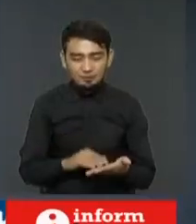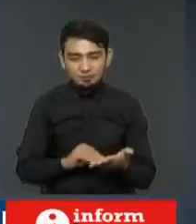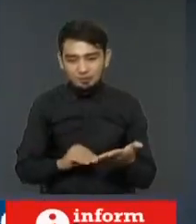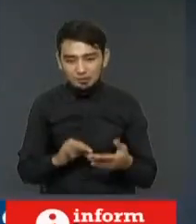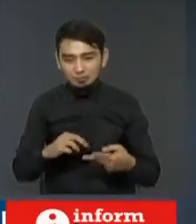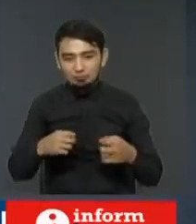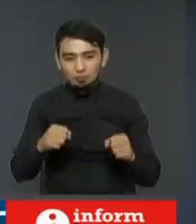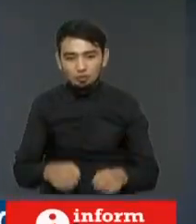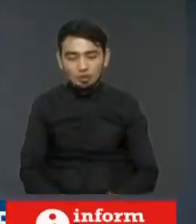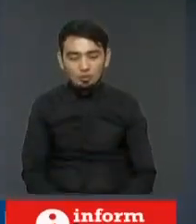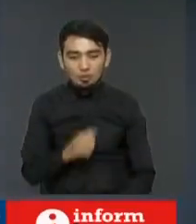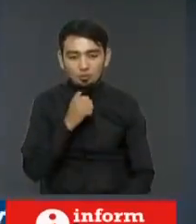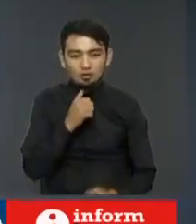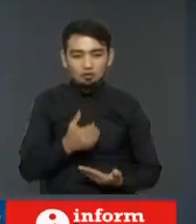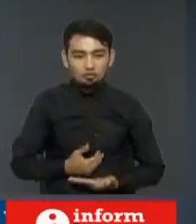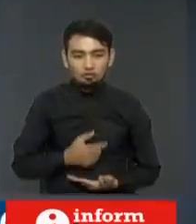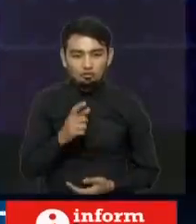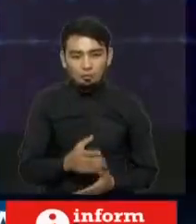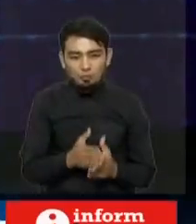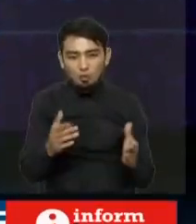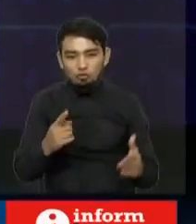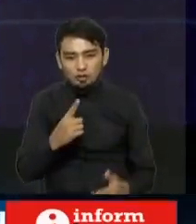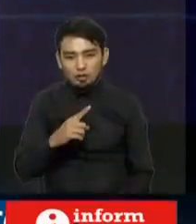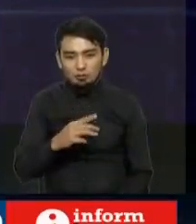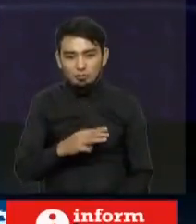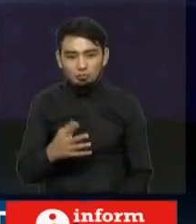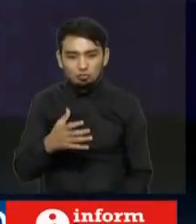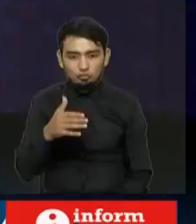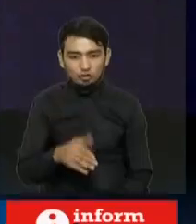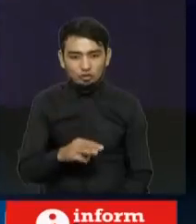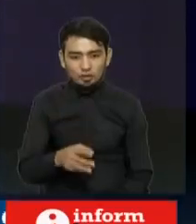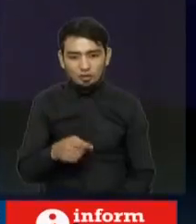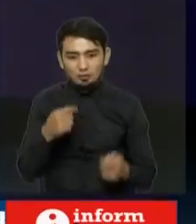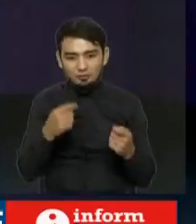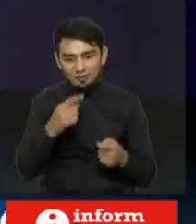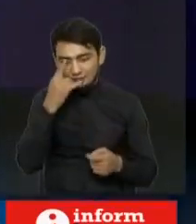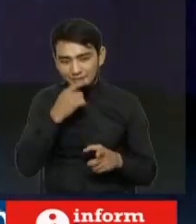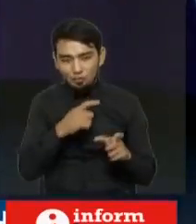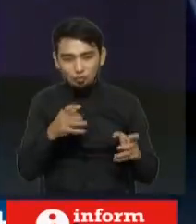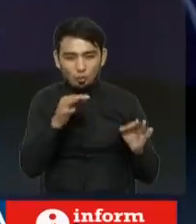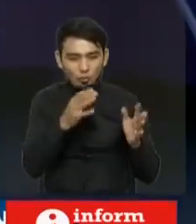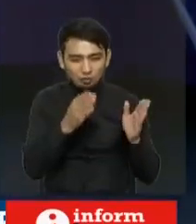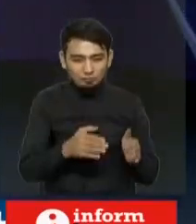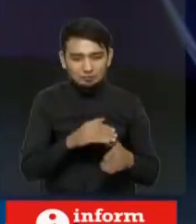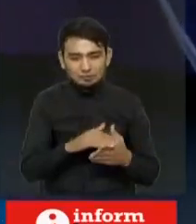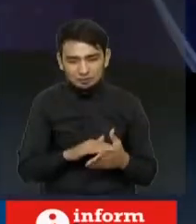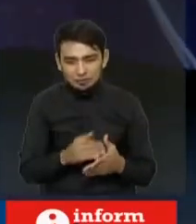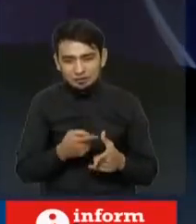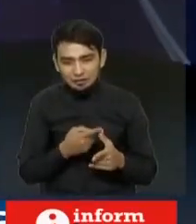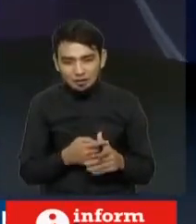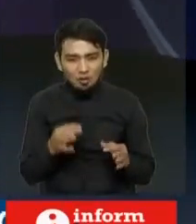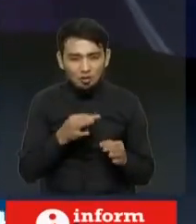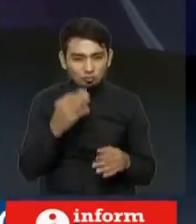Житель Костанай заработал больше 1,5 миллиона тенге на продаже персональных данных казахстанцев. Частную информацию он